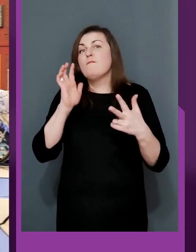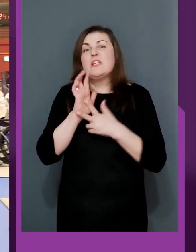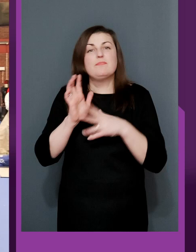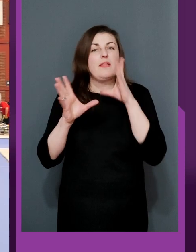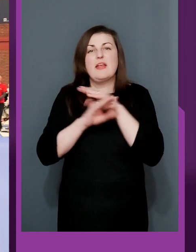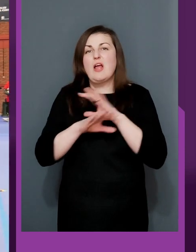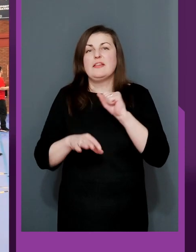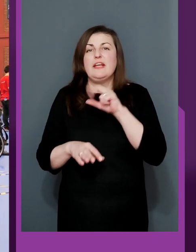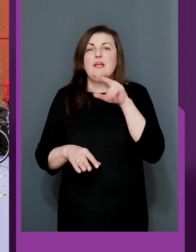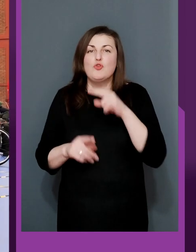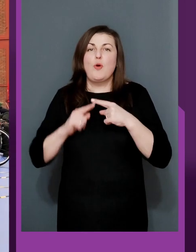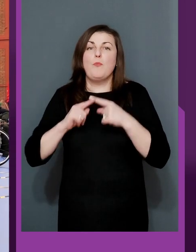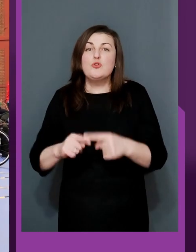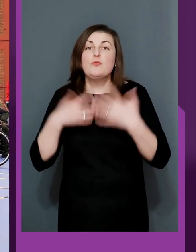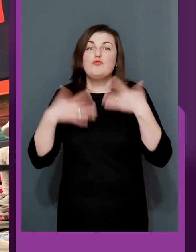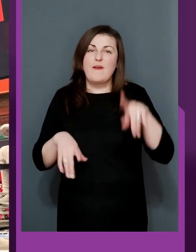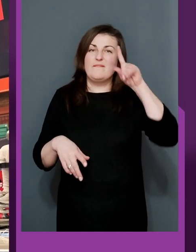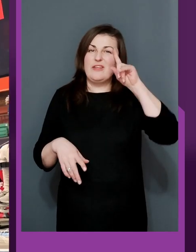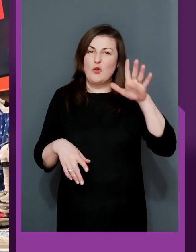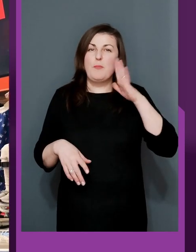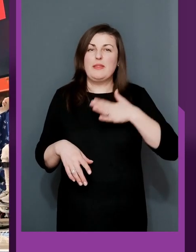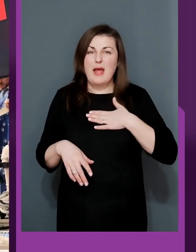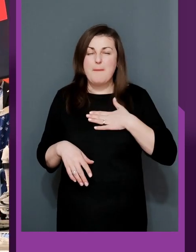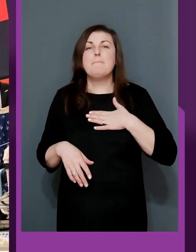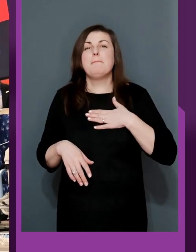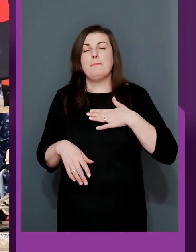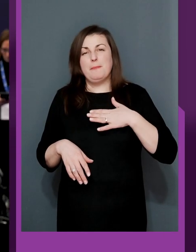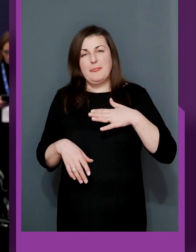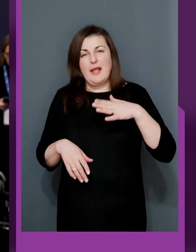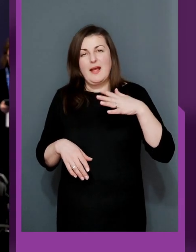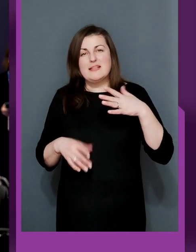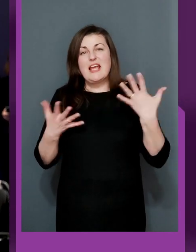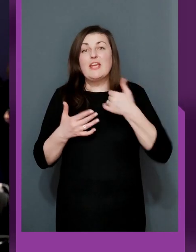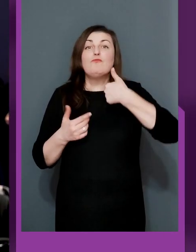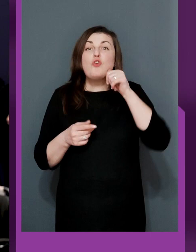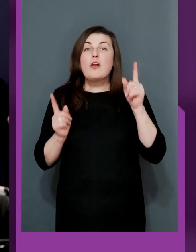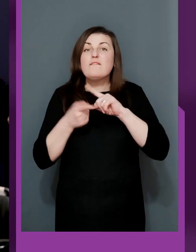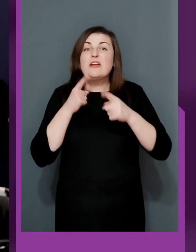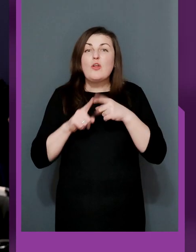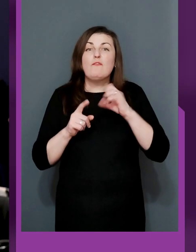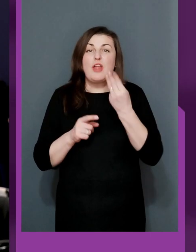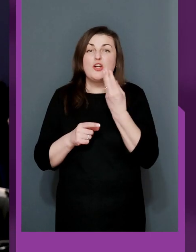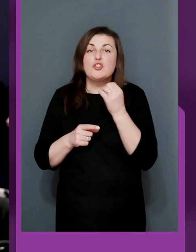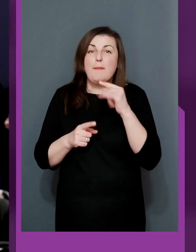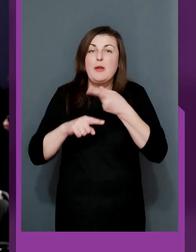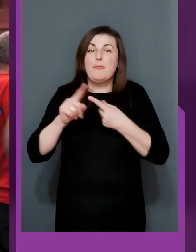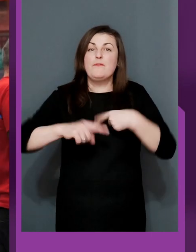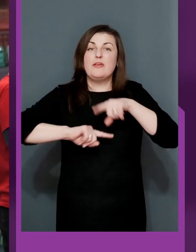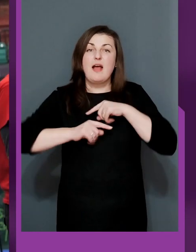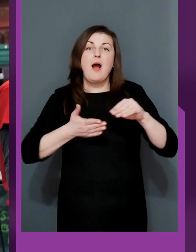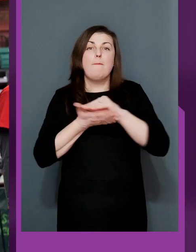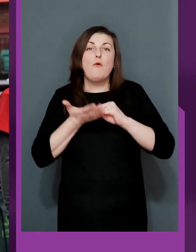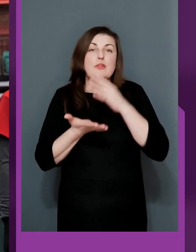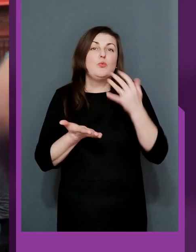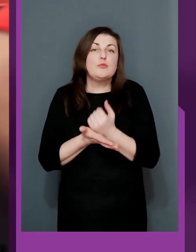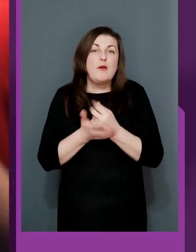вдалось Андрій димчук поступився вже відомому нам пірсу гільверу з яким вчора фехтував на шаблі у півфіналі